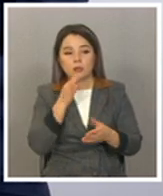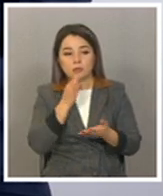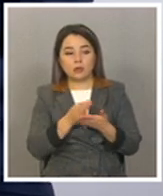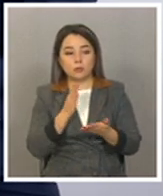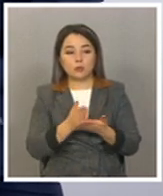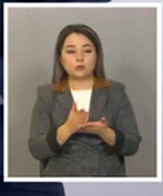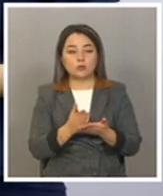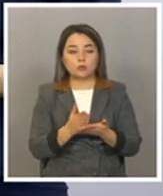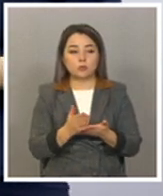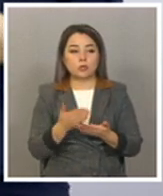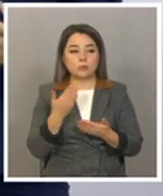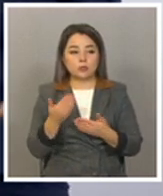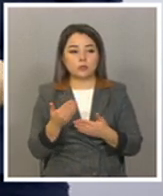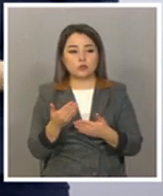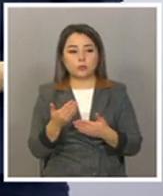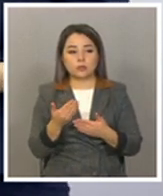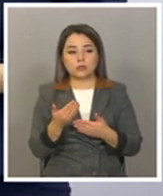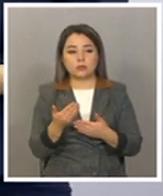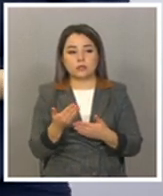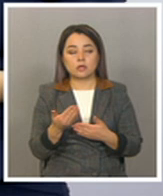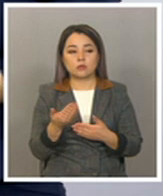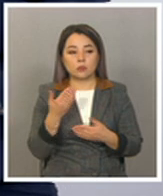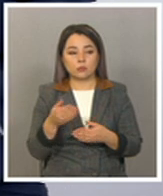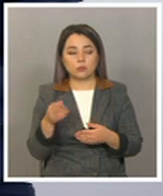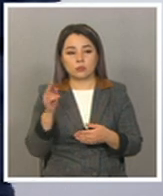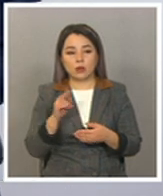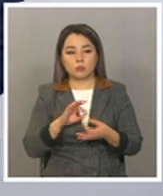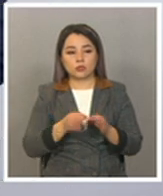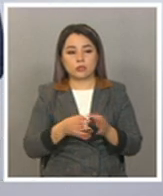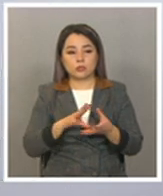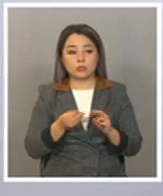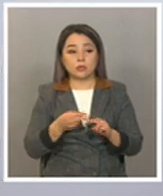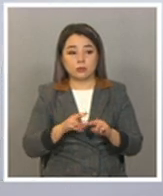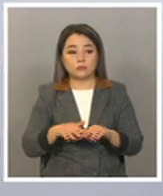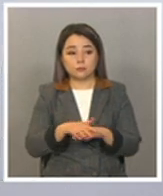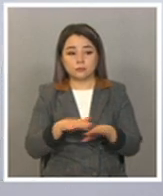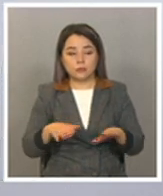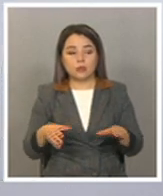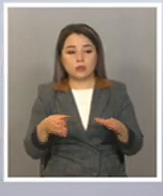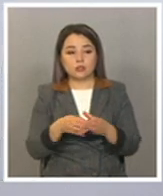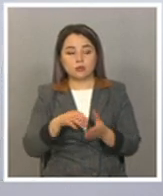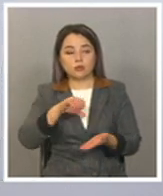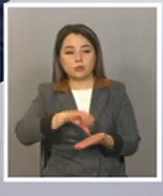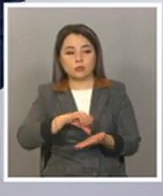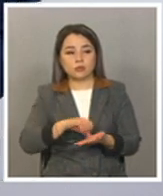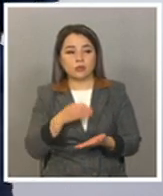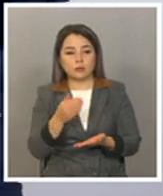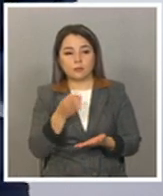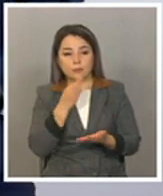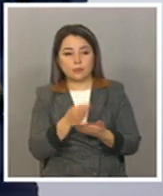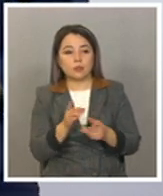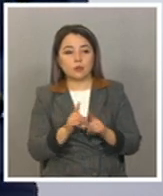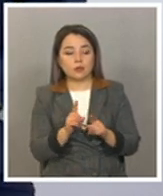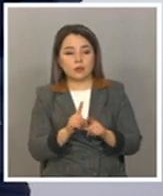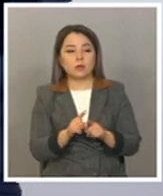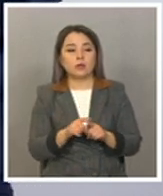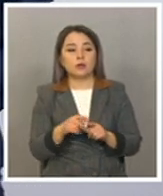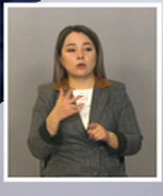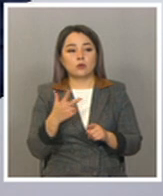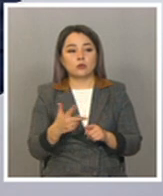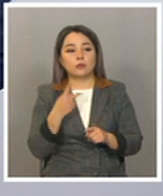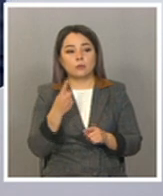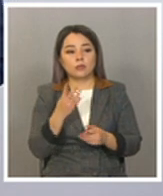күні барлық жолдың 3-тен 1-ін жүрді дегеніміз, ол осы барлық жолды 3-тен 1-ге көбейткенге тең.